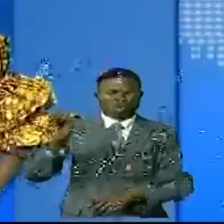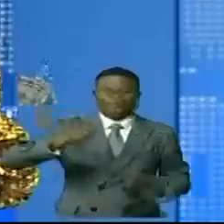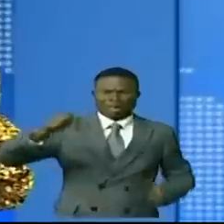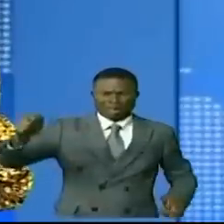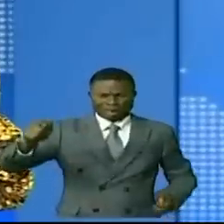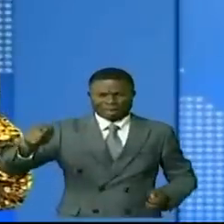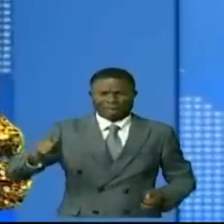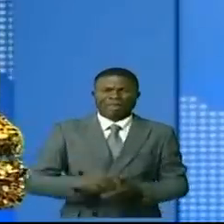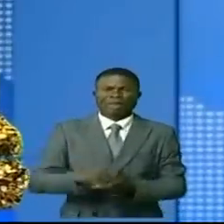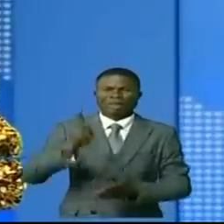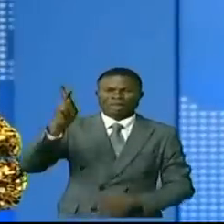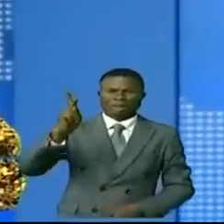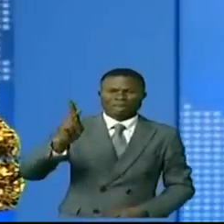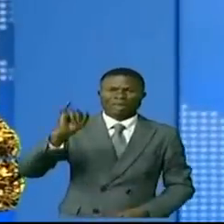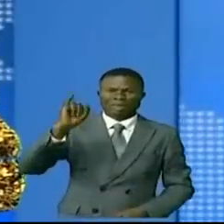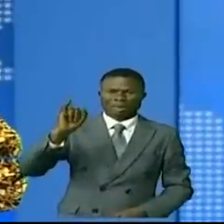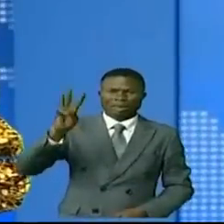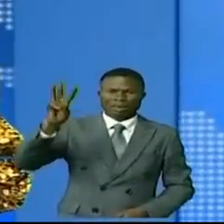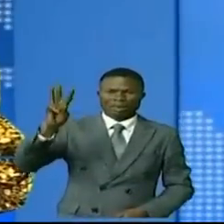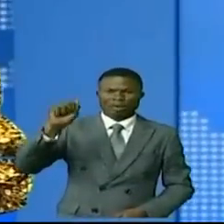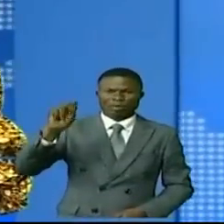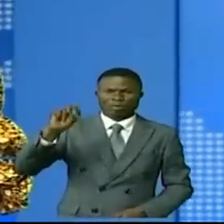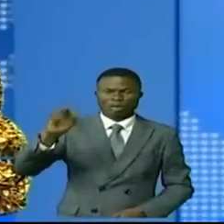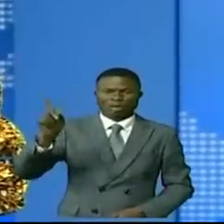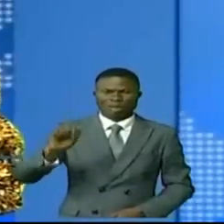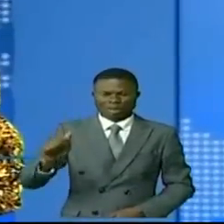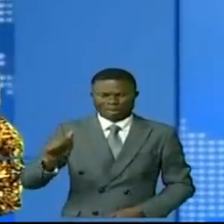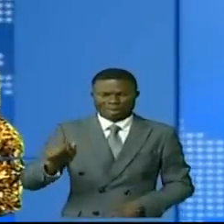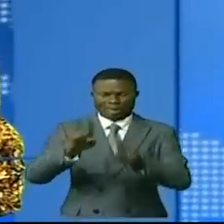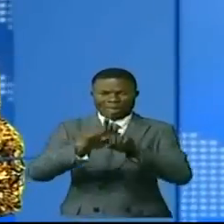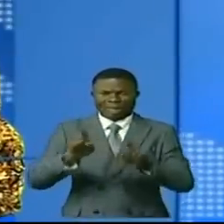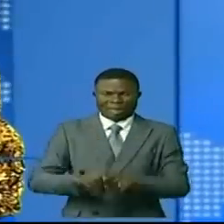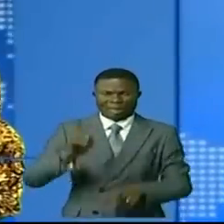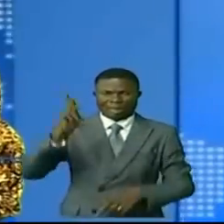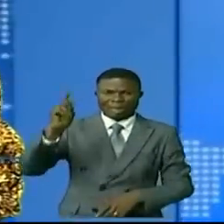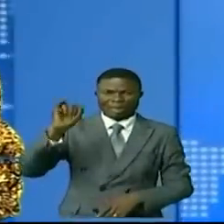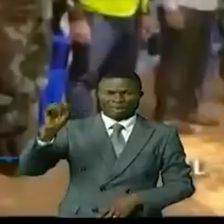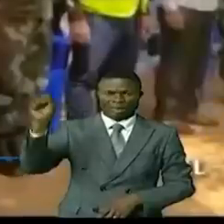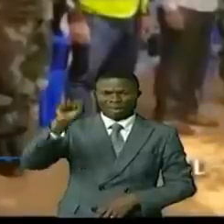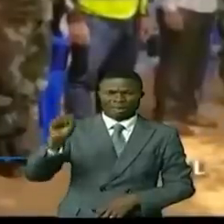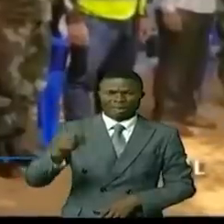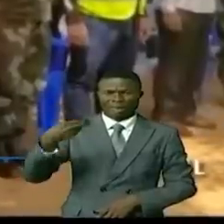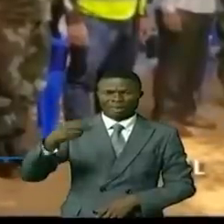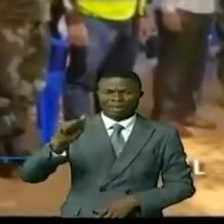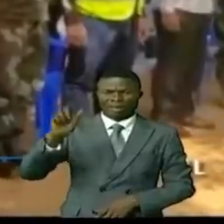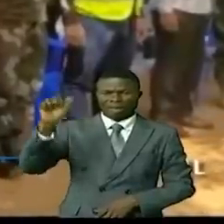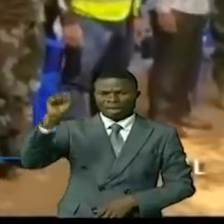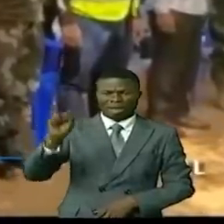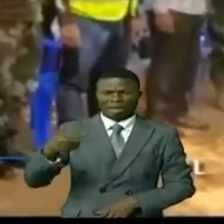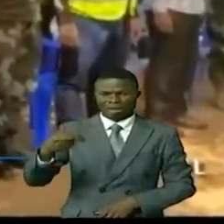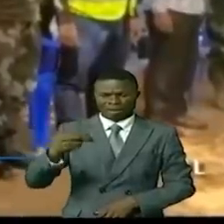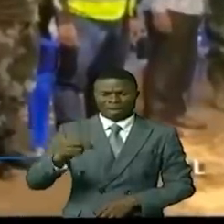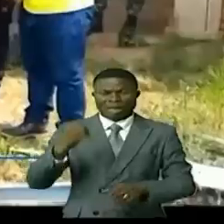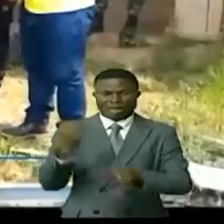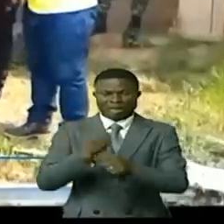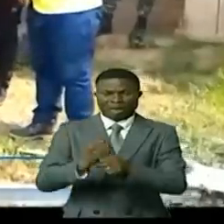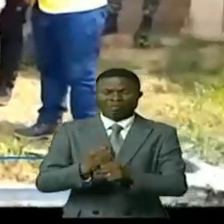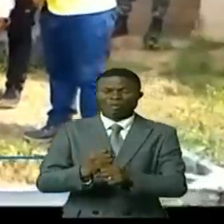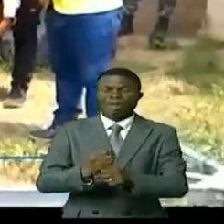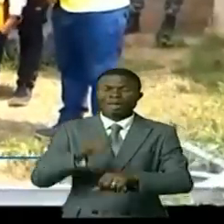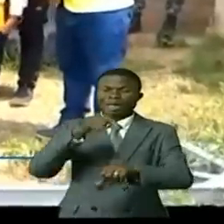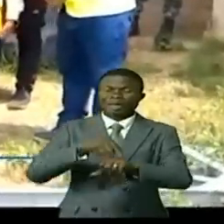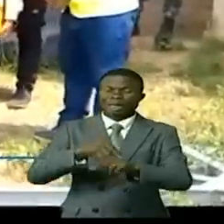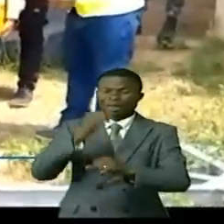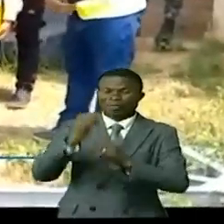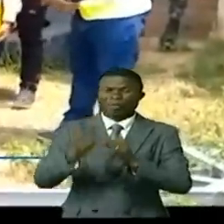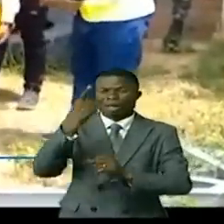Et Ishacha, ces travaux se fera dans un délai de 30 jours. Lieutenant général Constant Dima, gouverneur